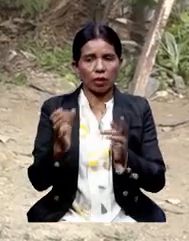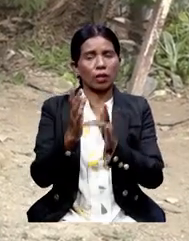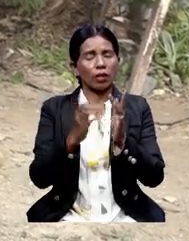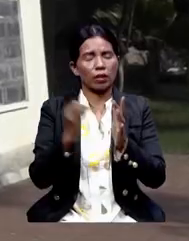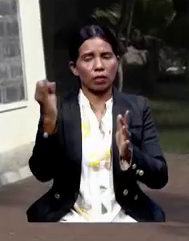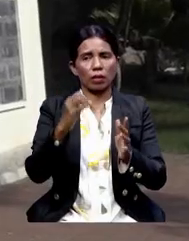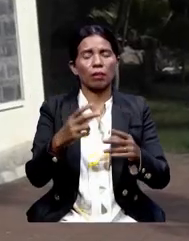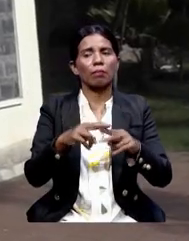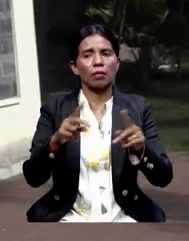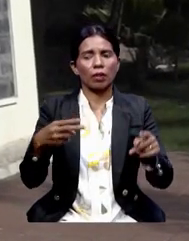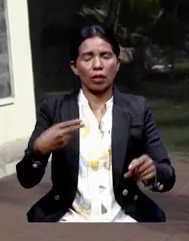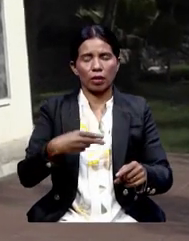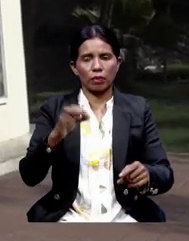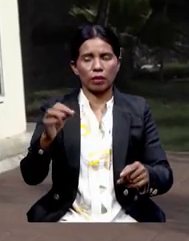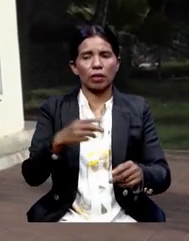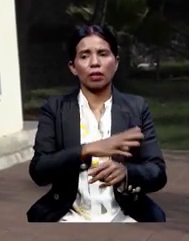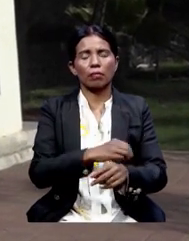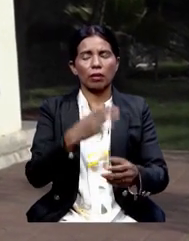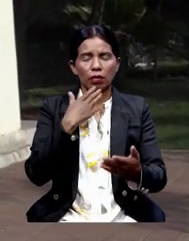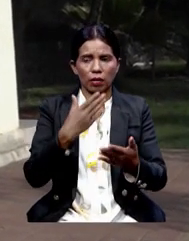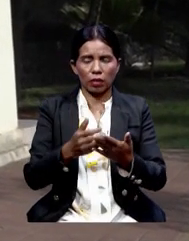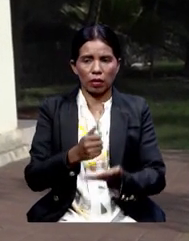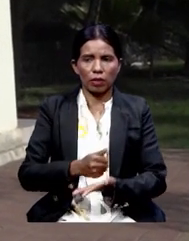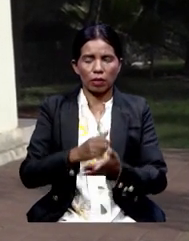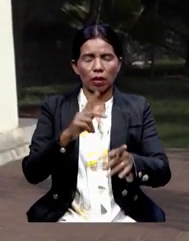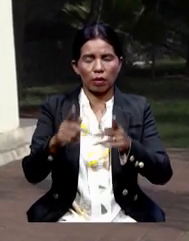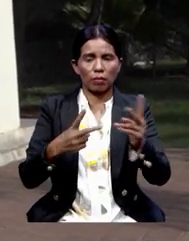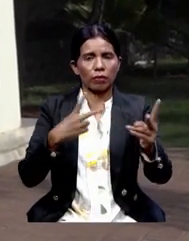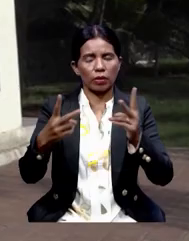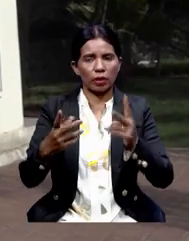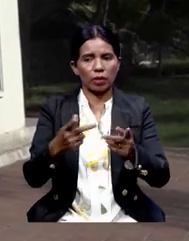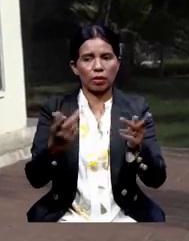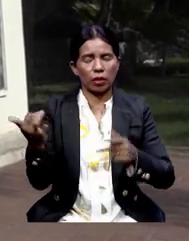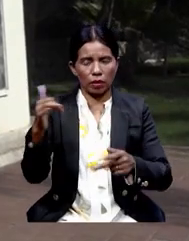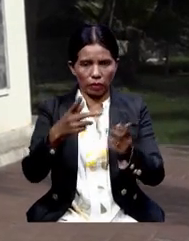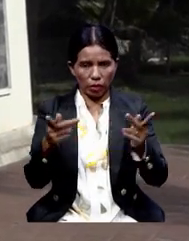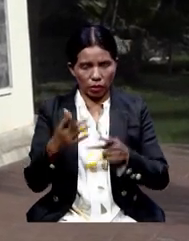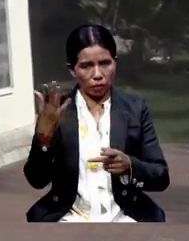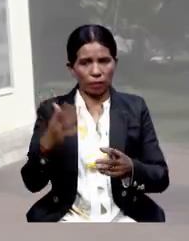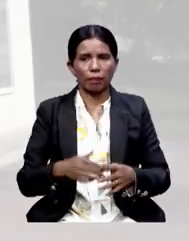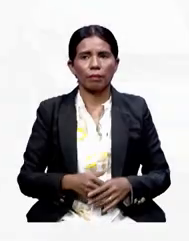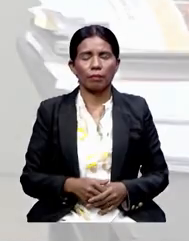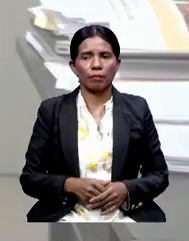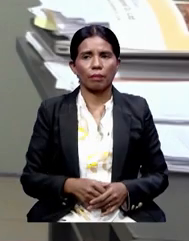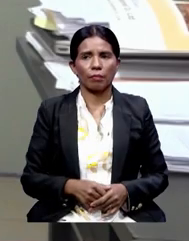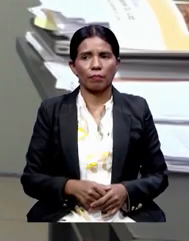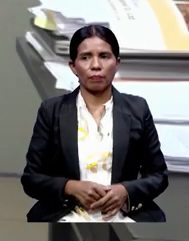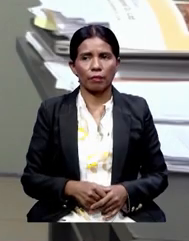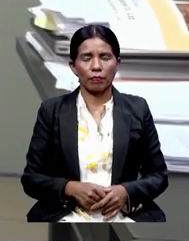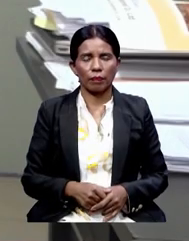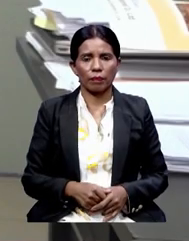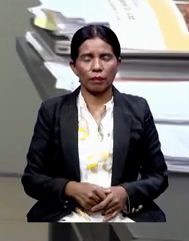be haris fatin publiku ida deit mak funciona, ho di facilita visitante sira iha fatin refere. Sistema